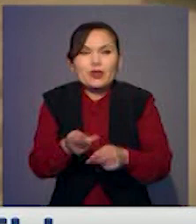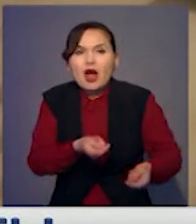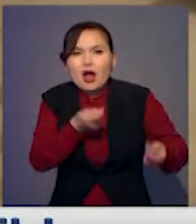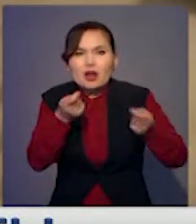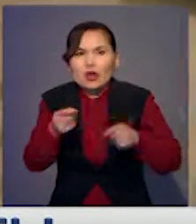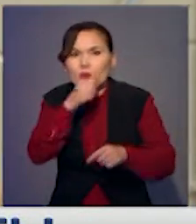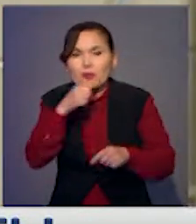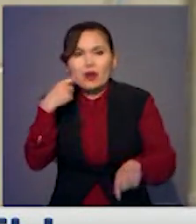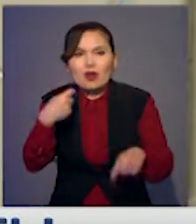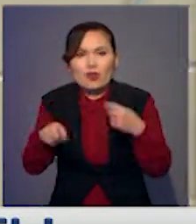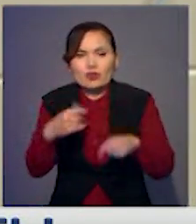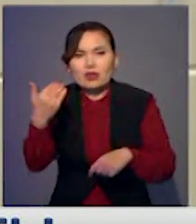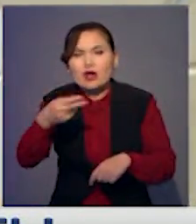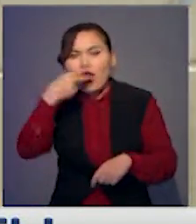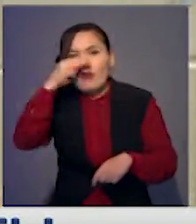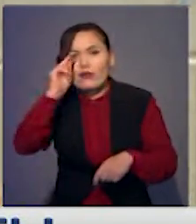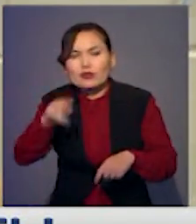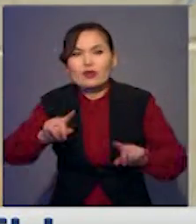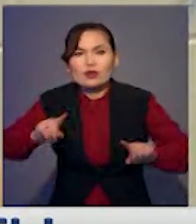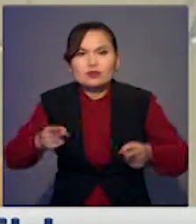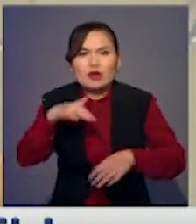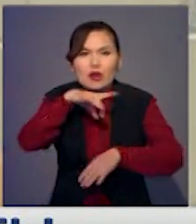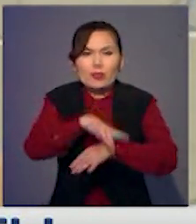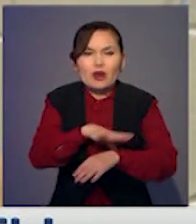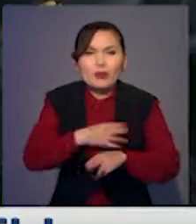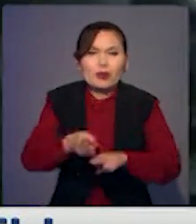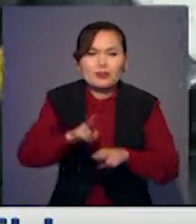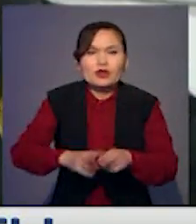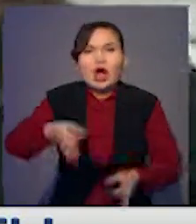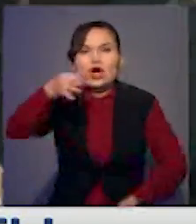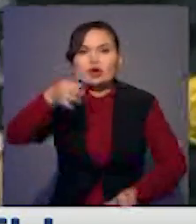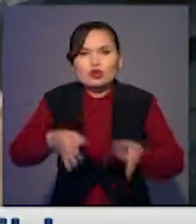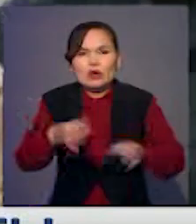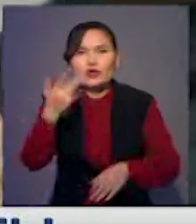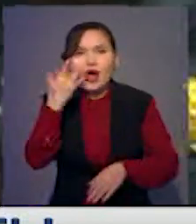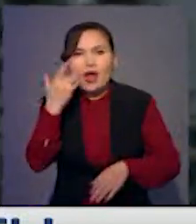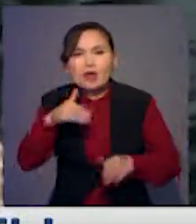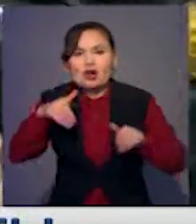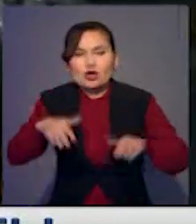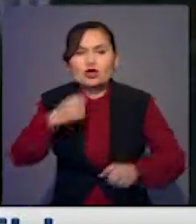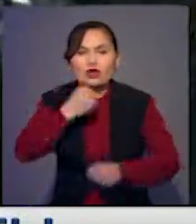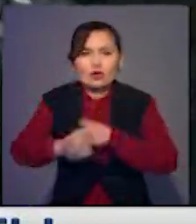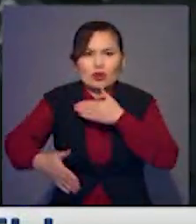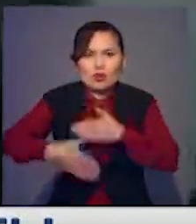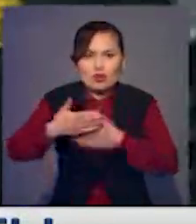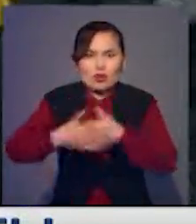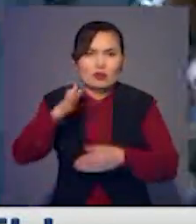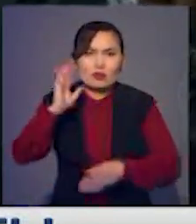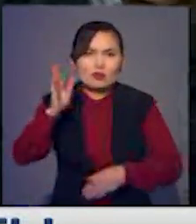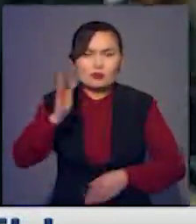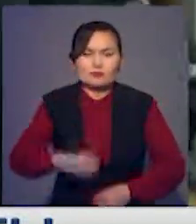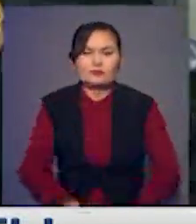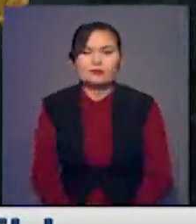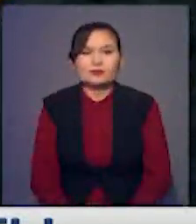тонналап тасығаны үшін сотталып отыр. Осыған байланысты Бруклиннің федералды соты оған өмірлік бас бостандығынан айыру үкімін